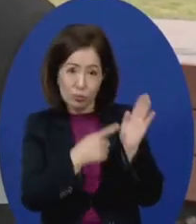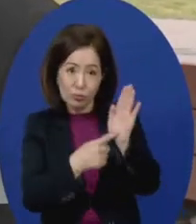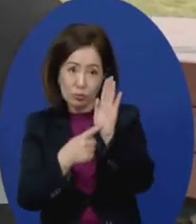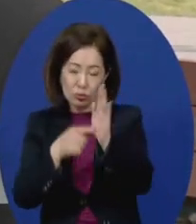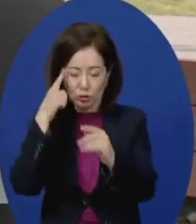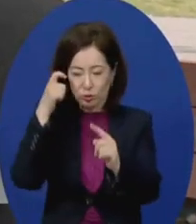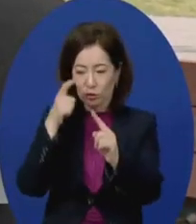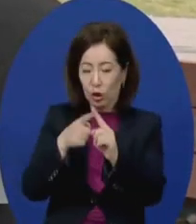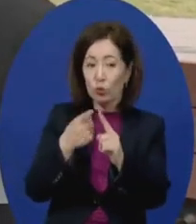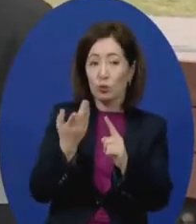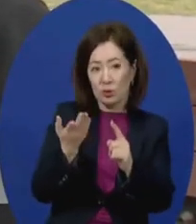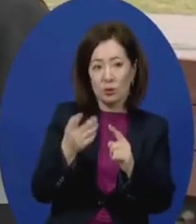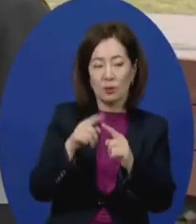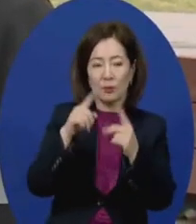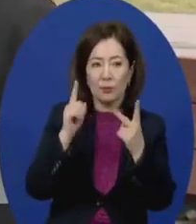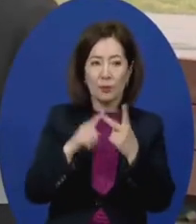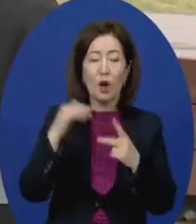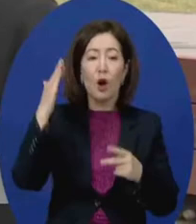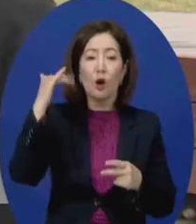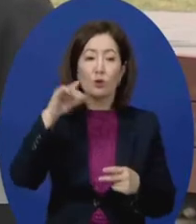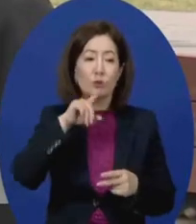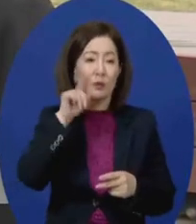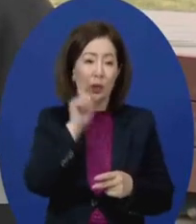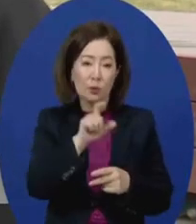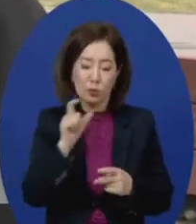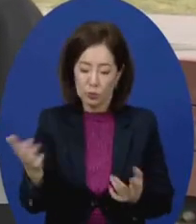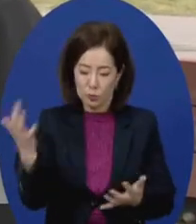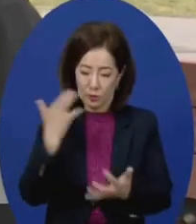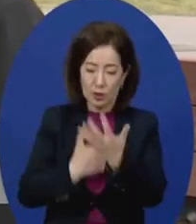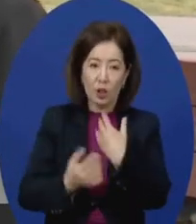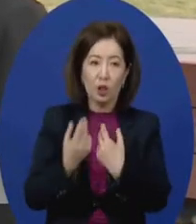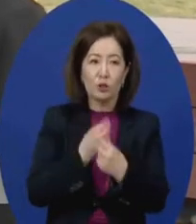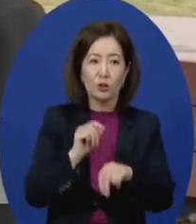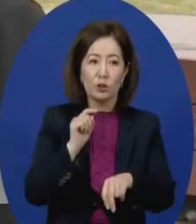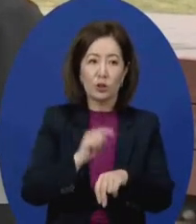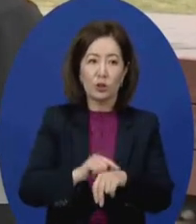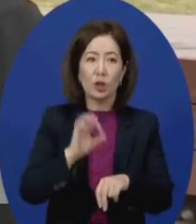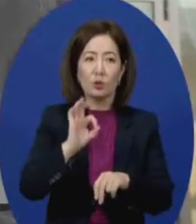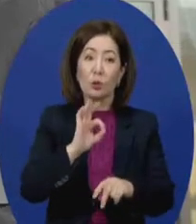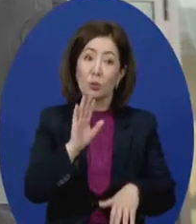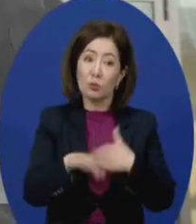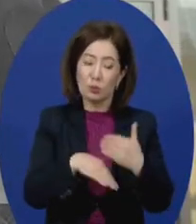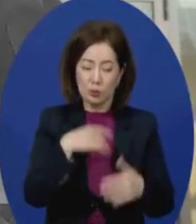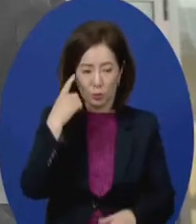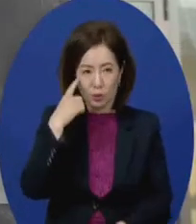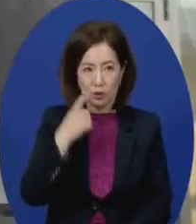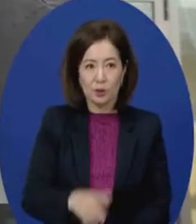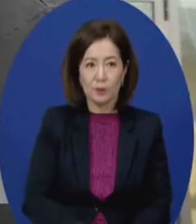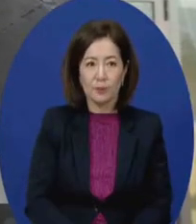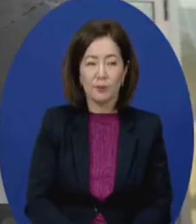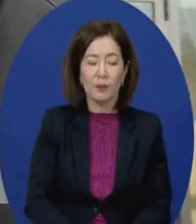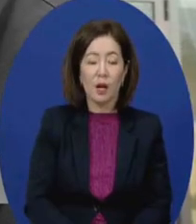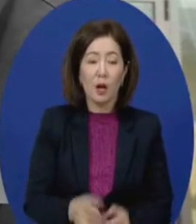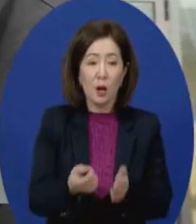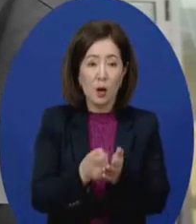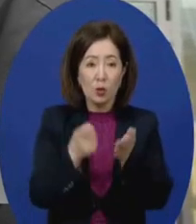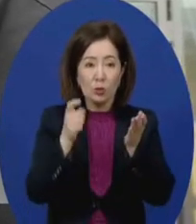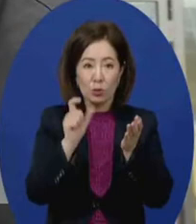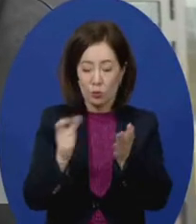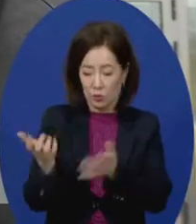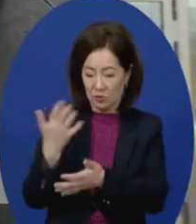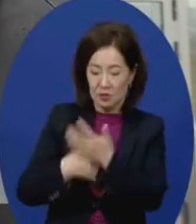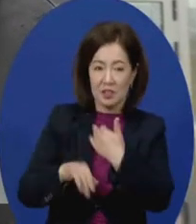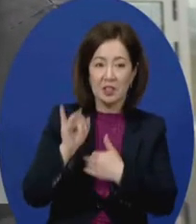үзүүлэхэд зориулсан болов уу гэж бодсон. Бас тэгээд өсвөр залуучууд маань энд ирээд цөлөөтэйгээ зөв өнгөрөх юм болов уу гэж бодод. Өсвөлчүүд их явдаг юм